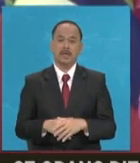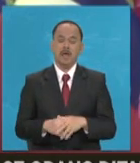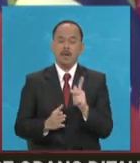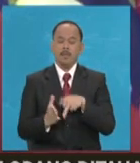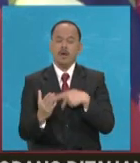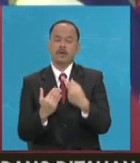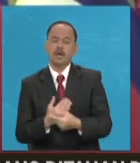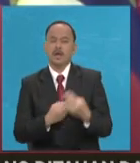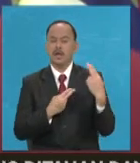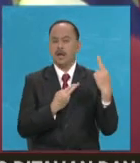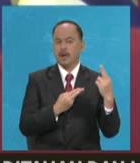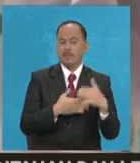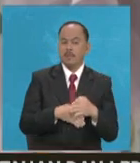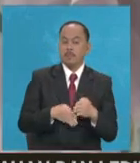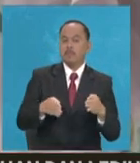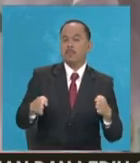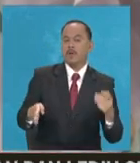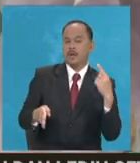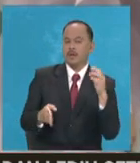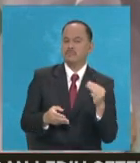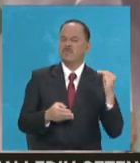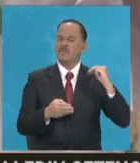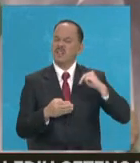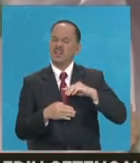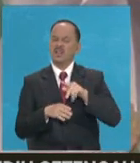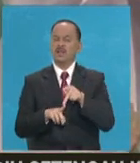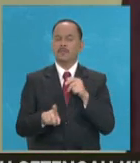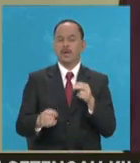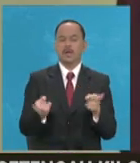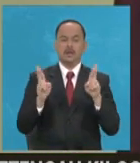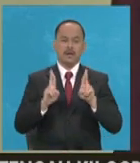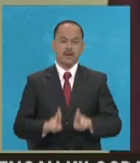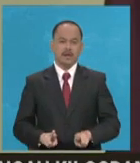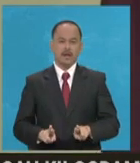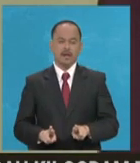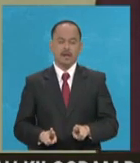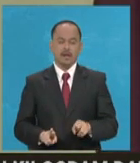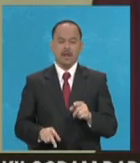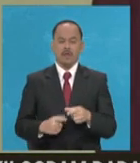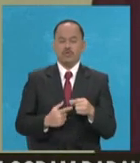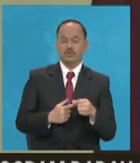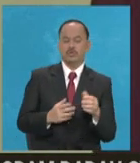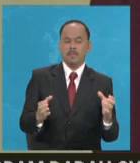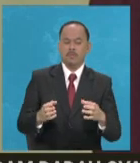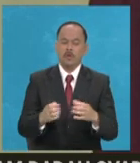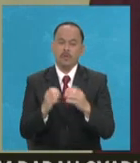diharap dapat memberikan peledahan yang bermanfaat kepada masyarakat khususnya para pengumpul pembinaan penyelidik maupun